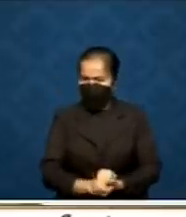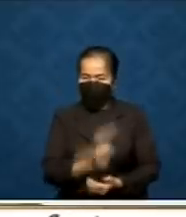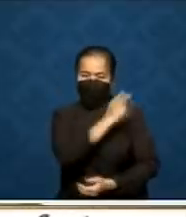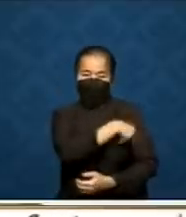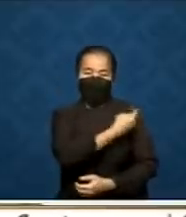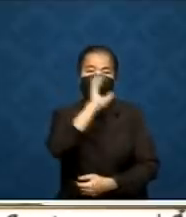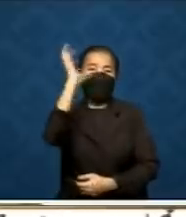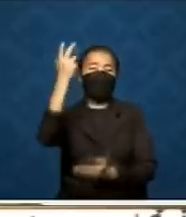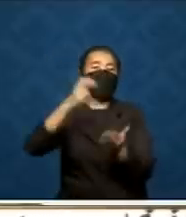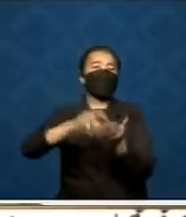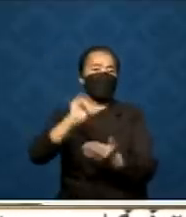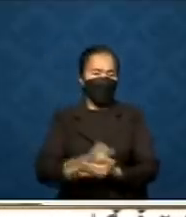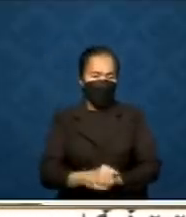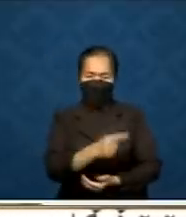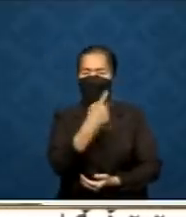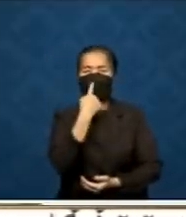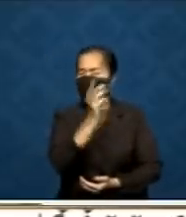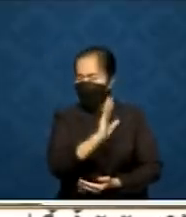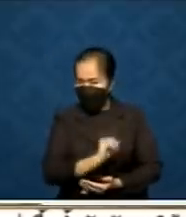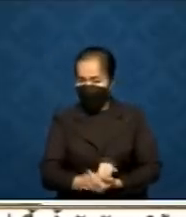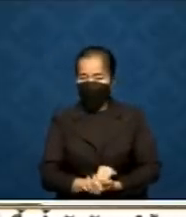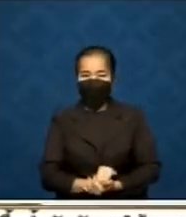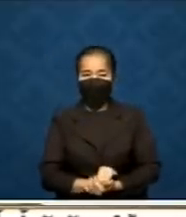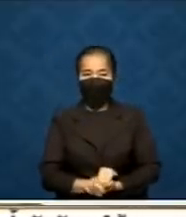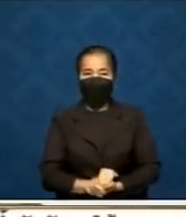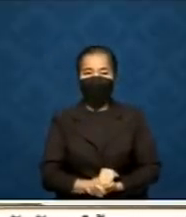ได้ทีก็อ้างเลยรัฐบาล 2